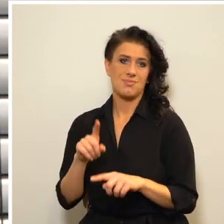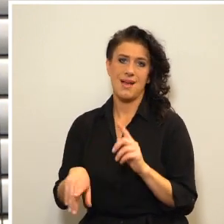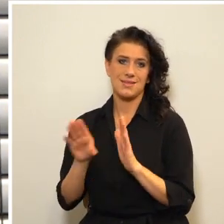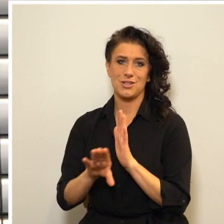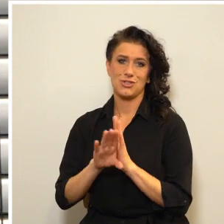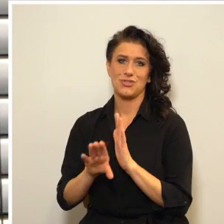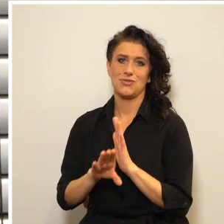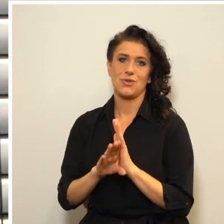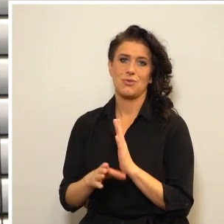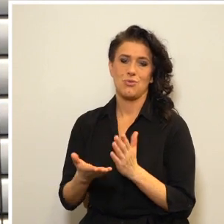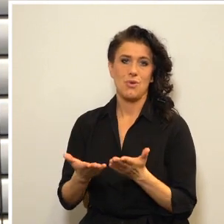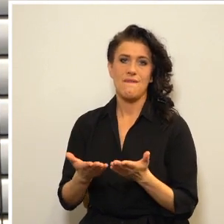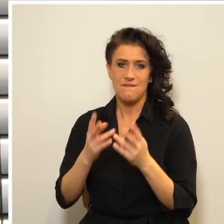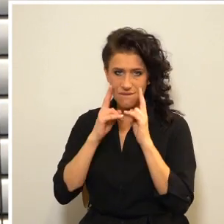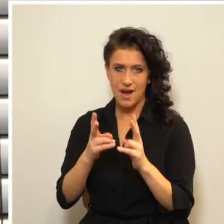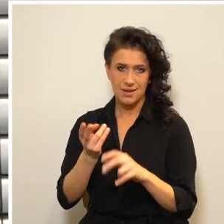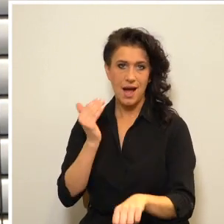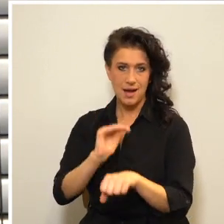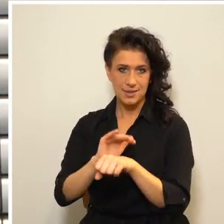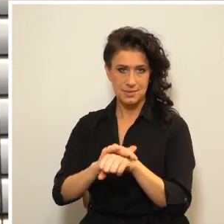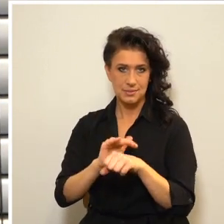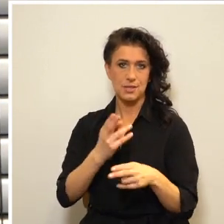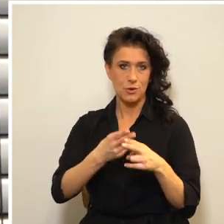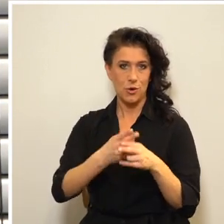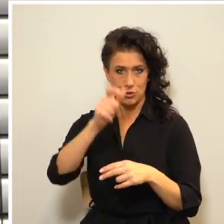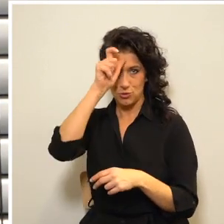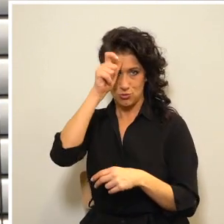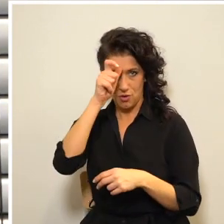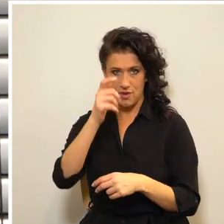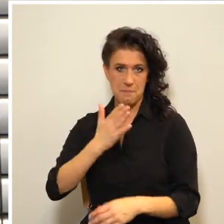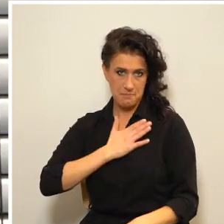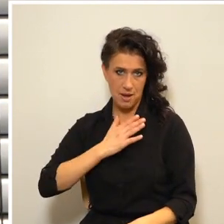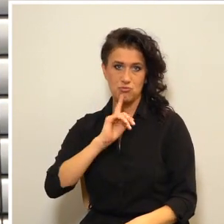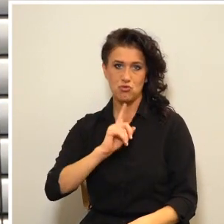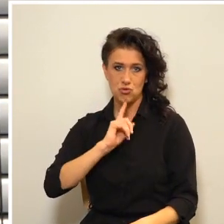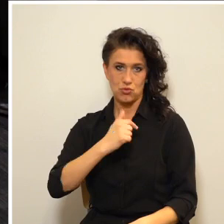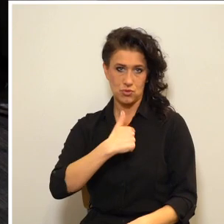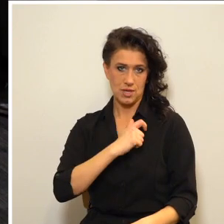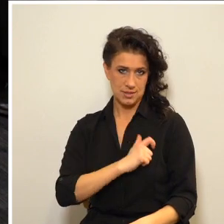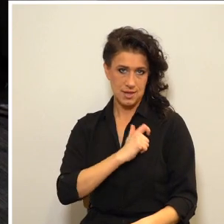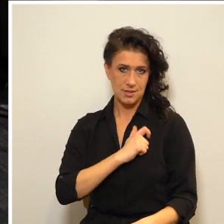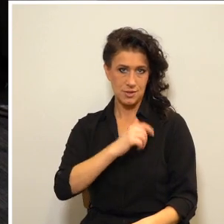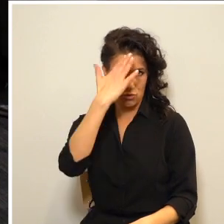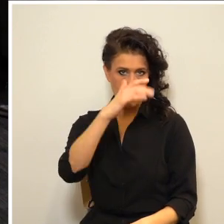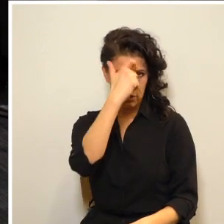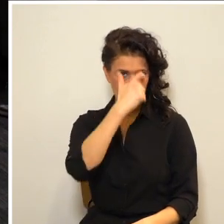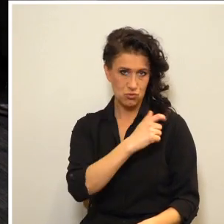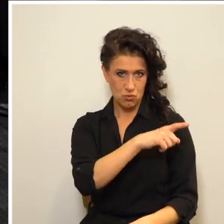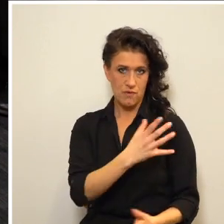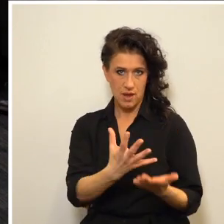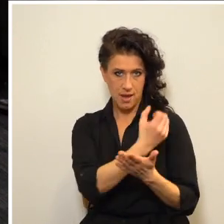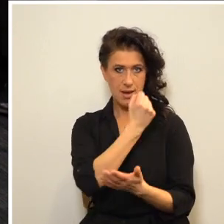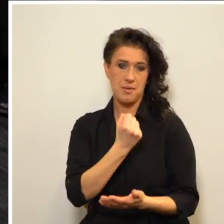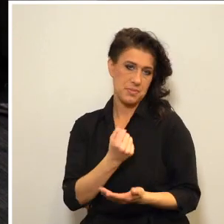fakt że mają Czyste serce i wcale się nie zastanawiałem nad tym Chrystusa serce one traktują w tej chwili jako swoje wiem że to też